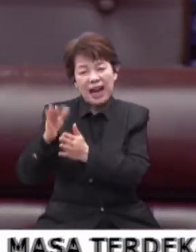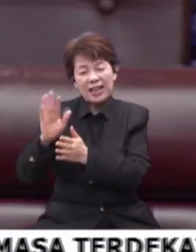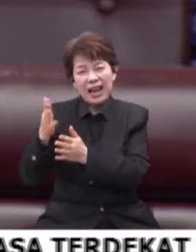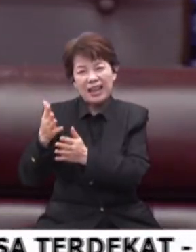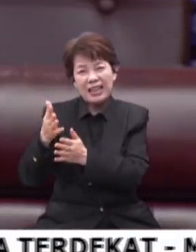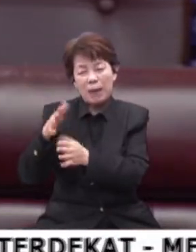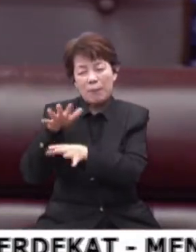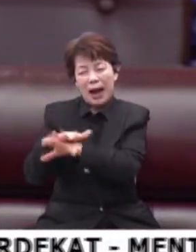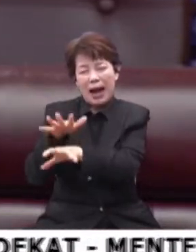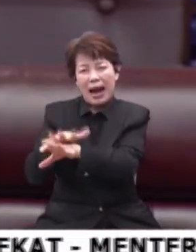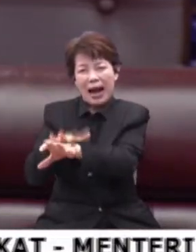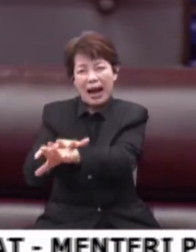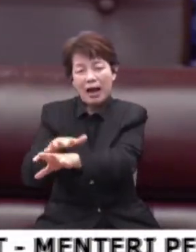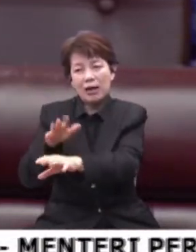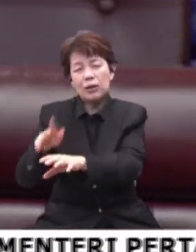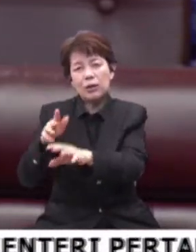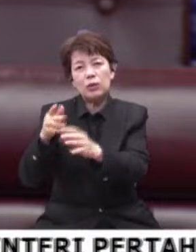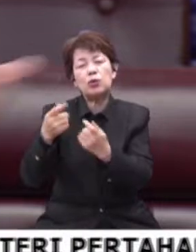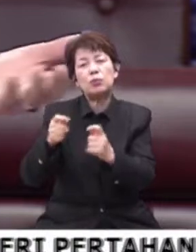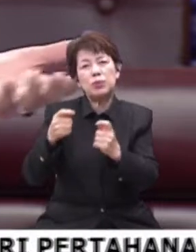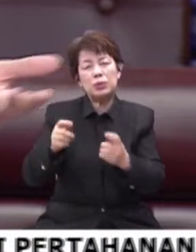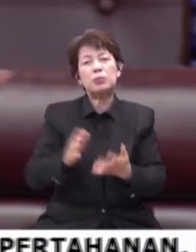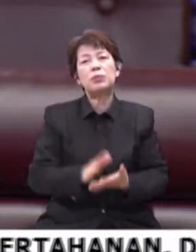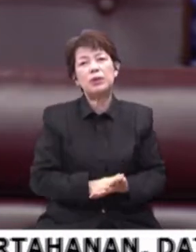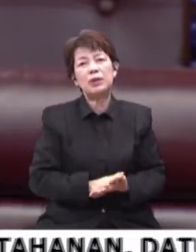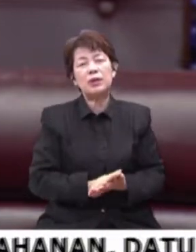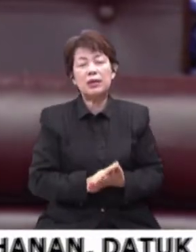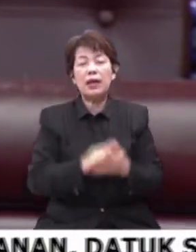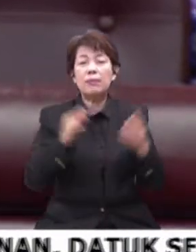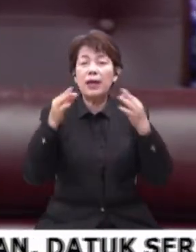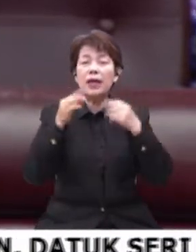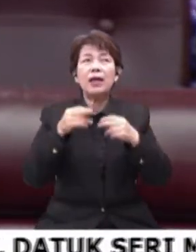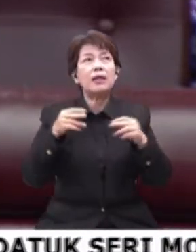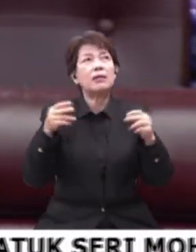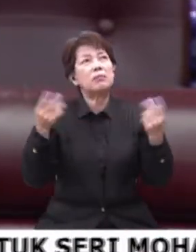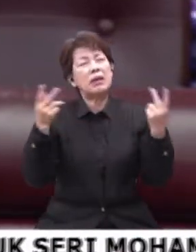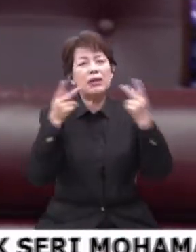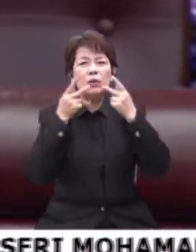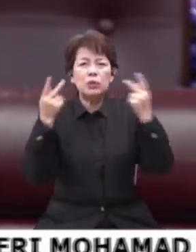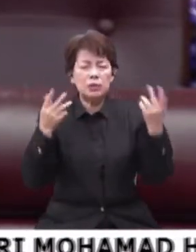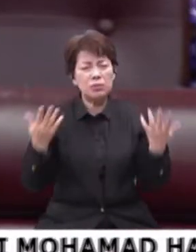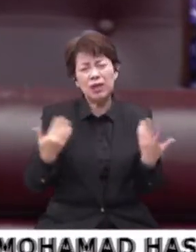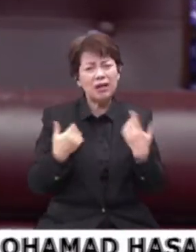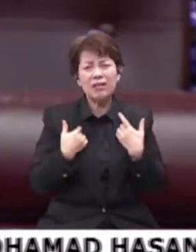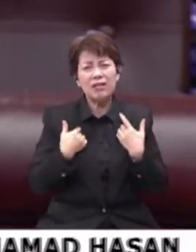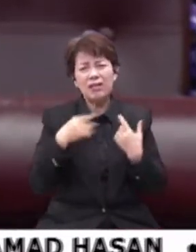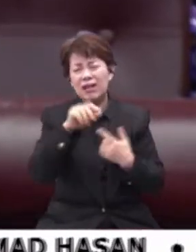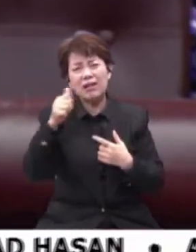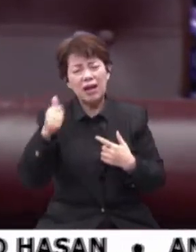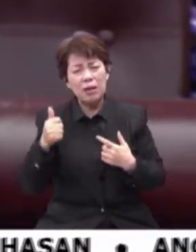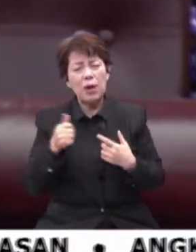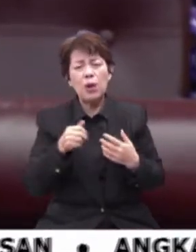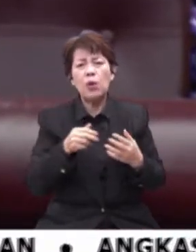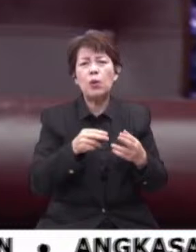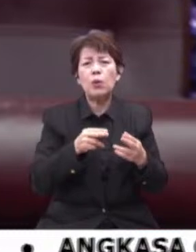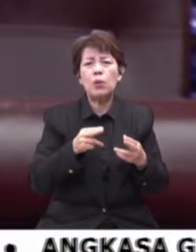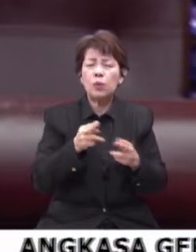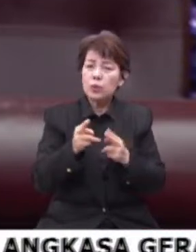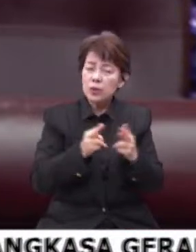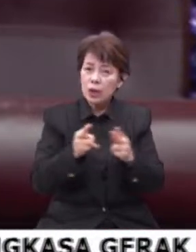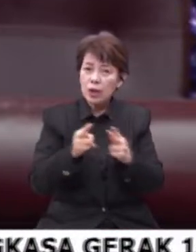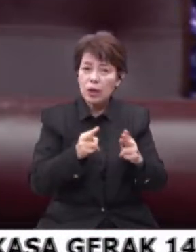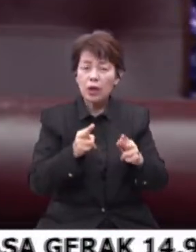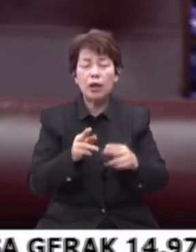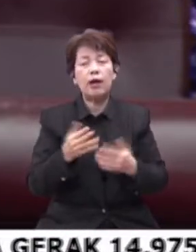ini termasuk di bandara yang negeri kami sendiri kucing ya ini adalah satu tetapi juga usahanya dibuat juga seperti